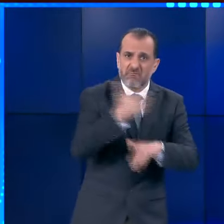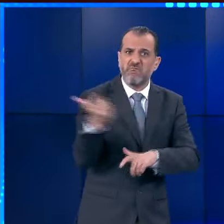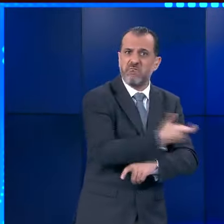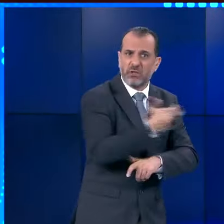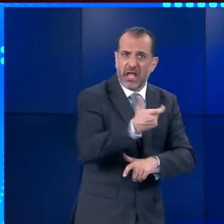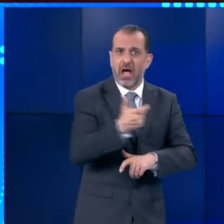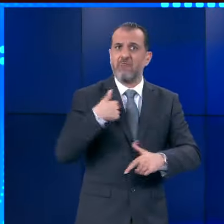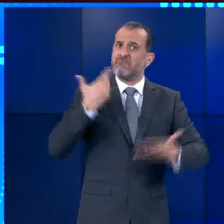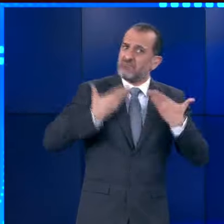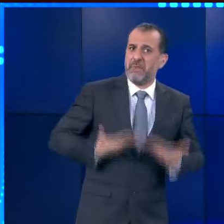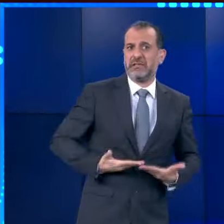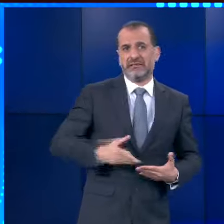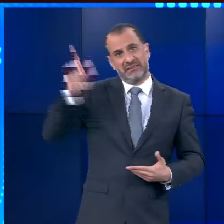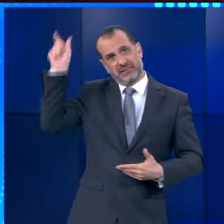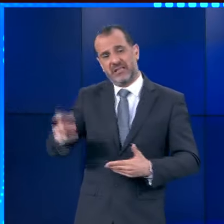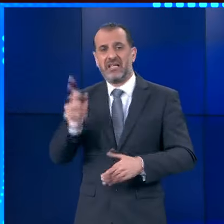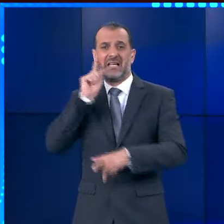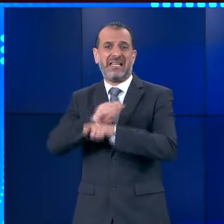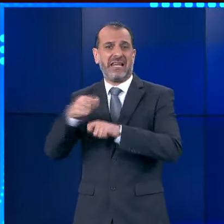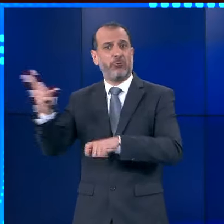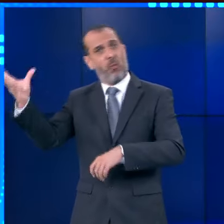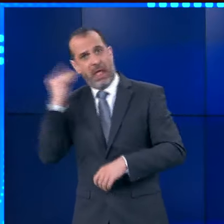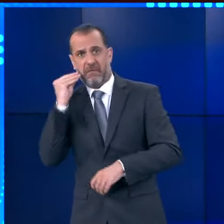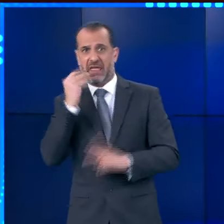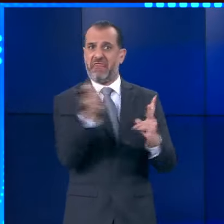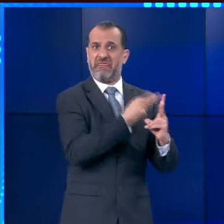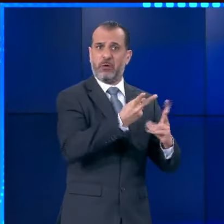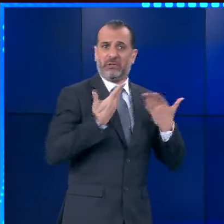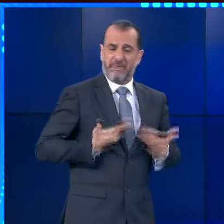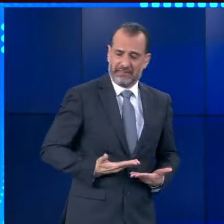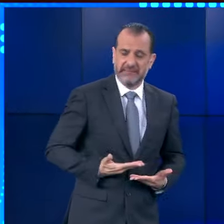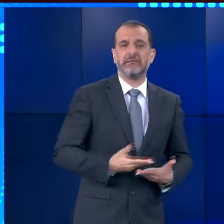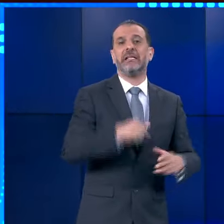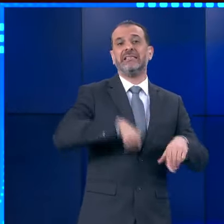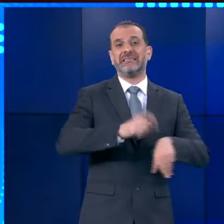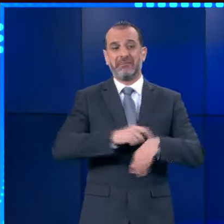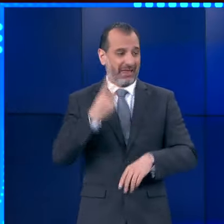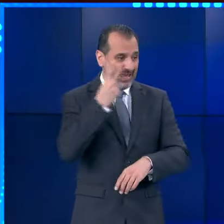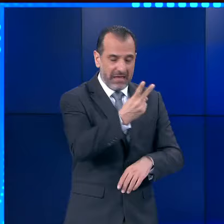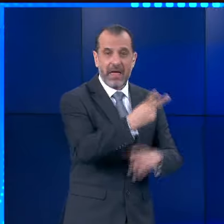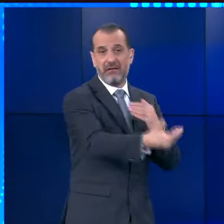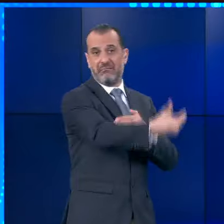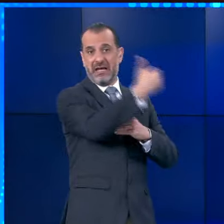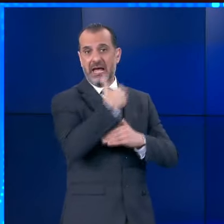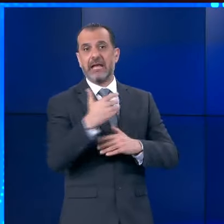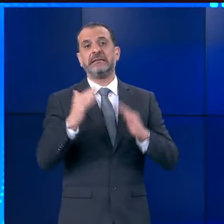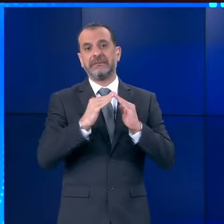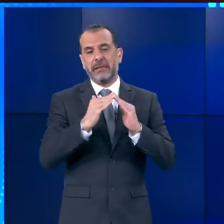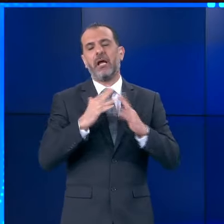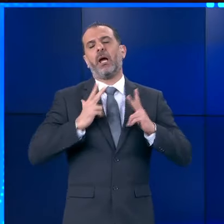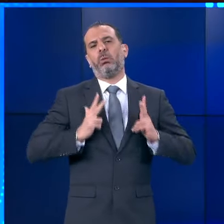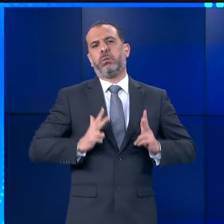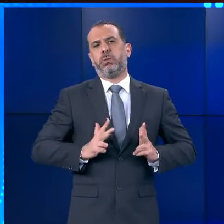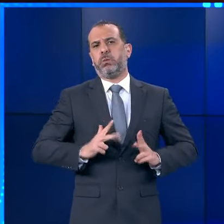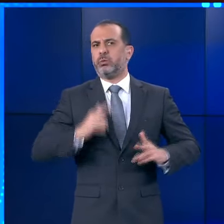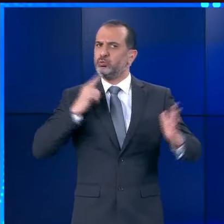μάθει ότι είχε τραυματιστεί ένας πυροσβέστης, είχαν τραυματιστεί δύο πυροσβέστες. Και όπως είπε χαρακτηριστικά, όταν τον είδε να μπαίνει στο σπίτι, τότε ήταν που ηρέμησε και